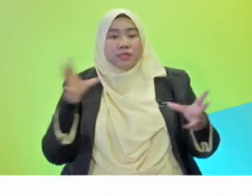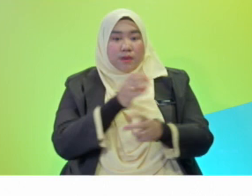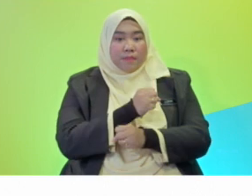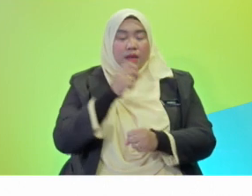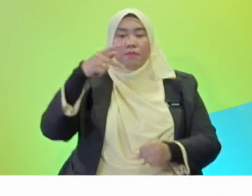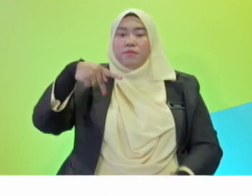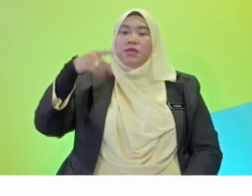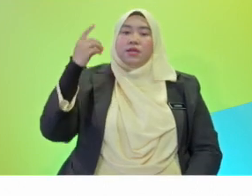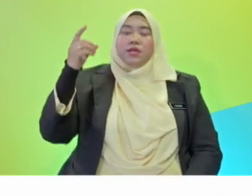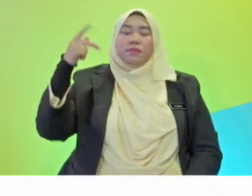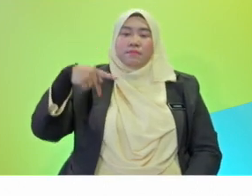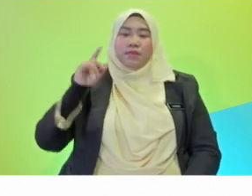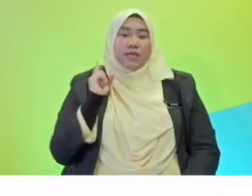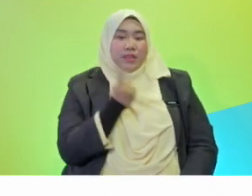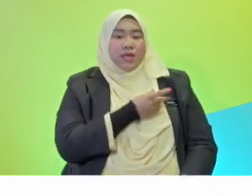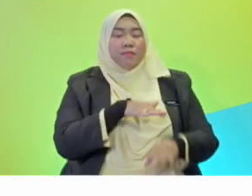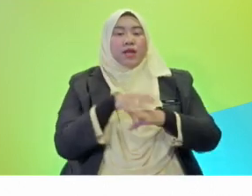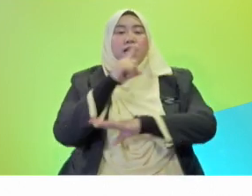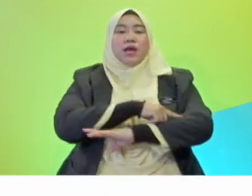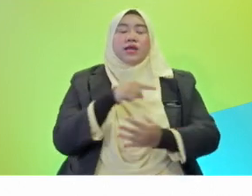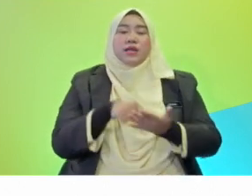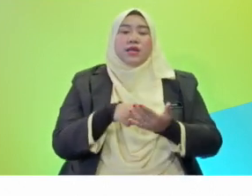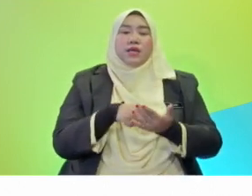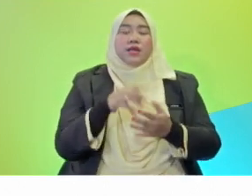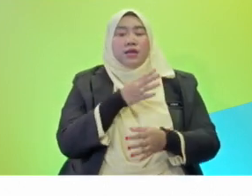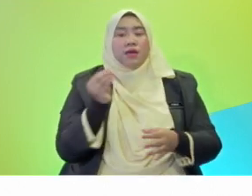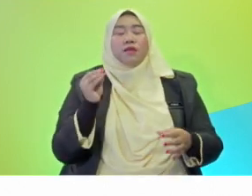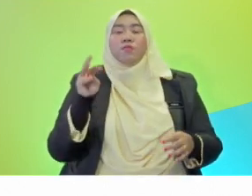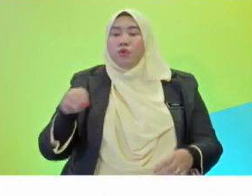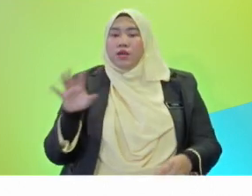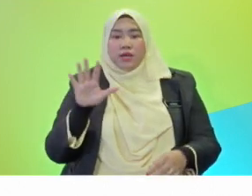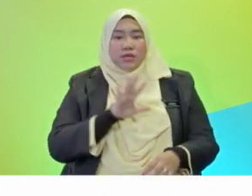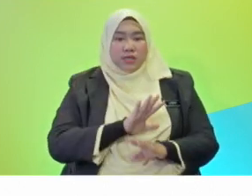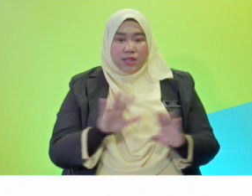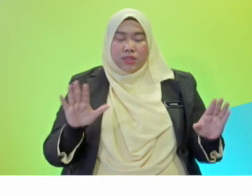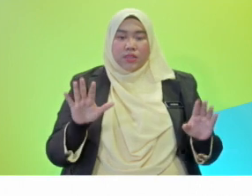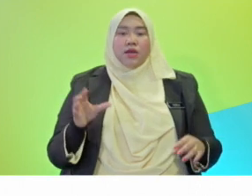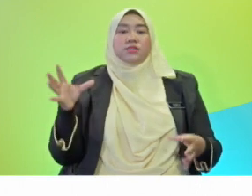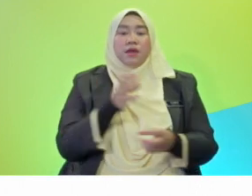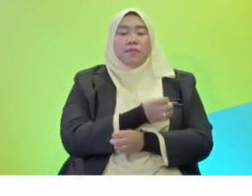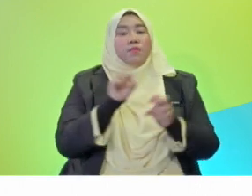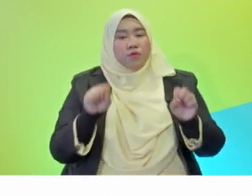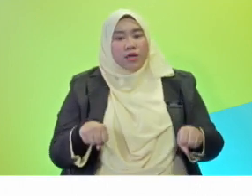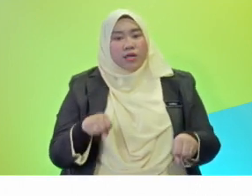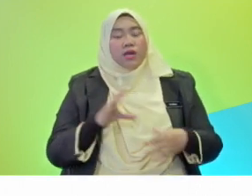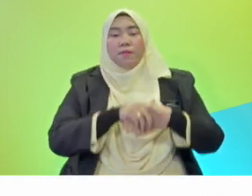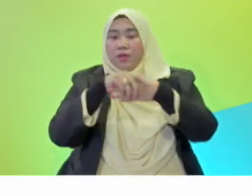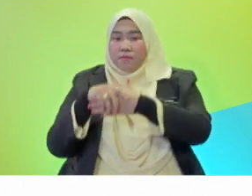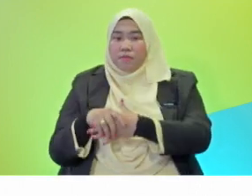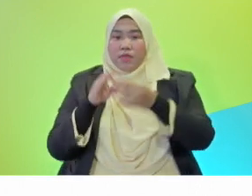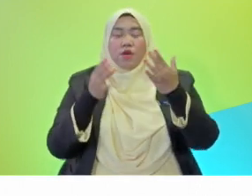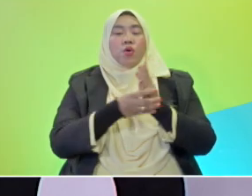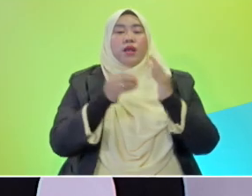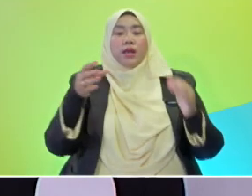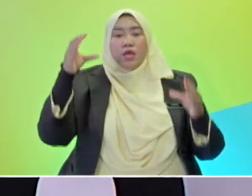murid yang tidak dapat mencapai dibimbing oleh guru secara intensif Maksudnya kita memberi latihan tambahan kepada